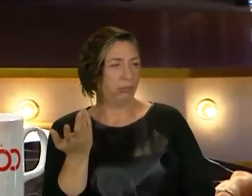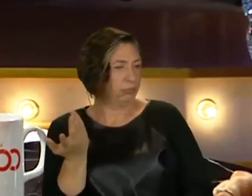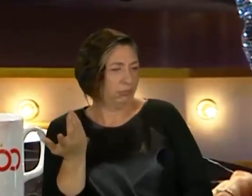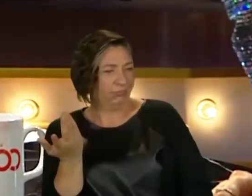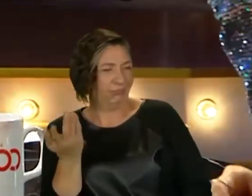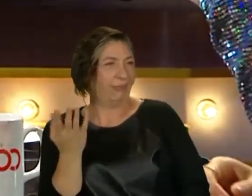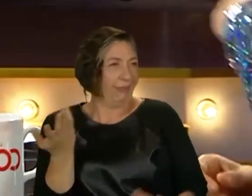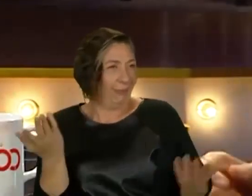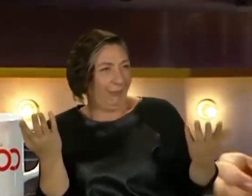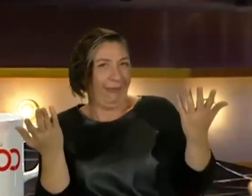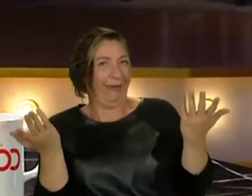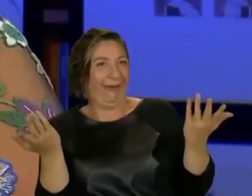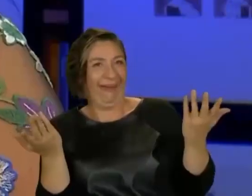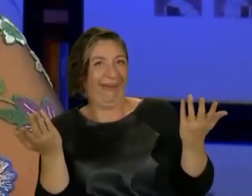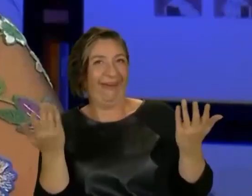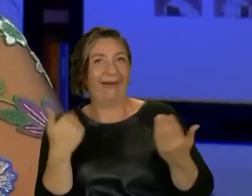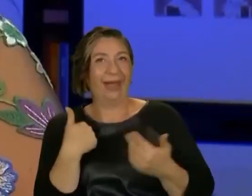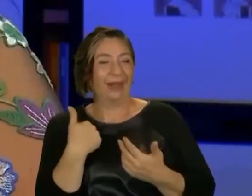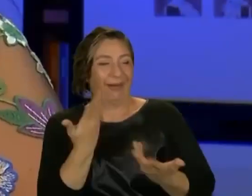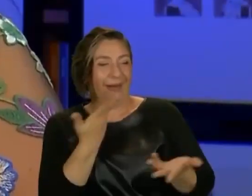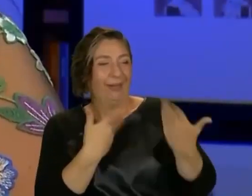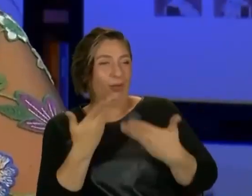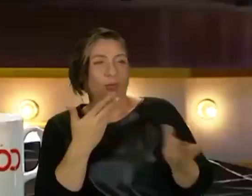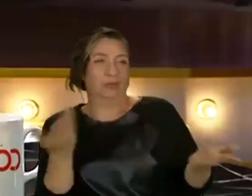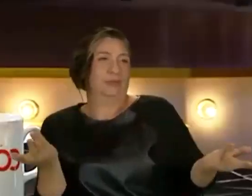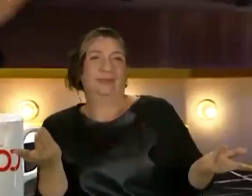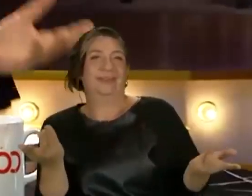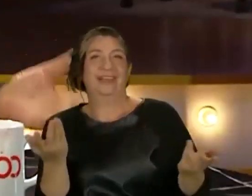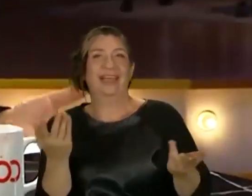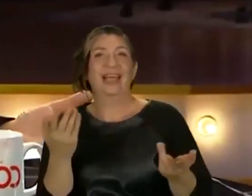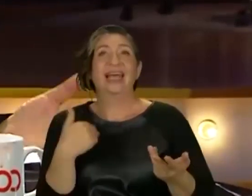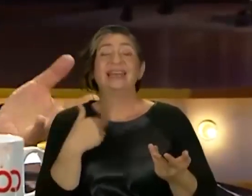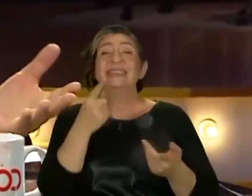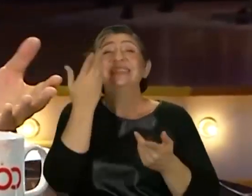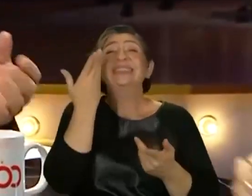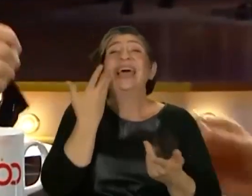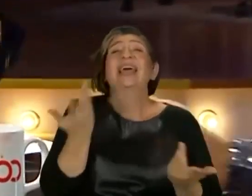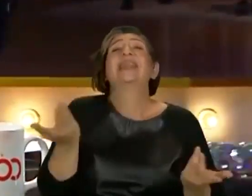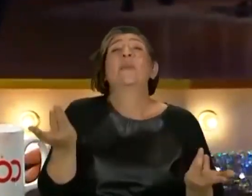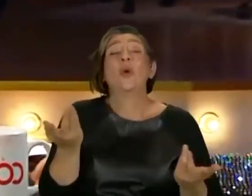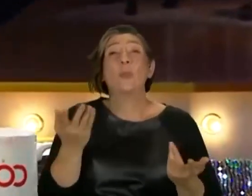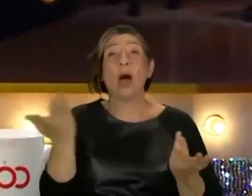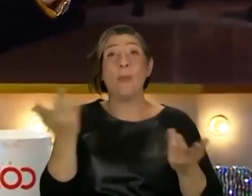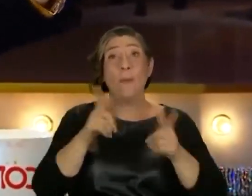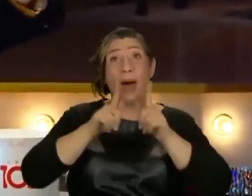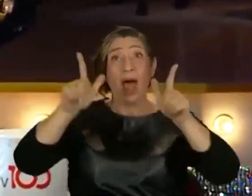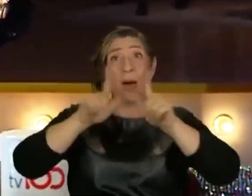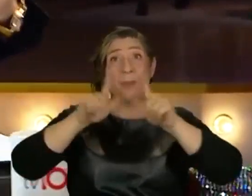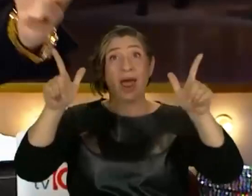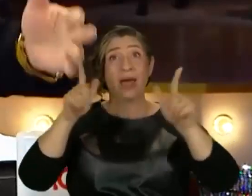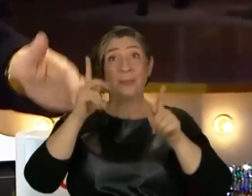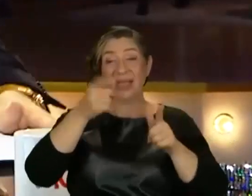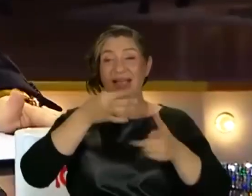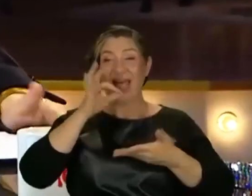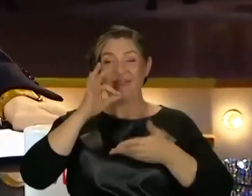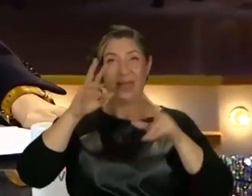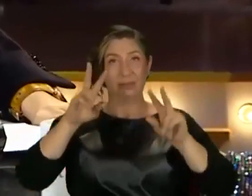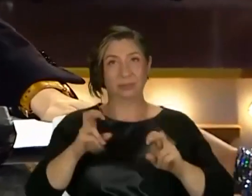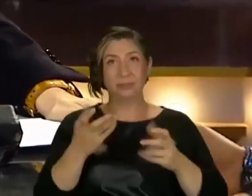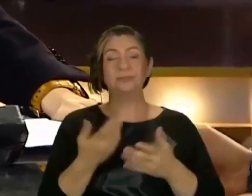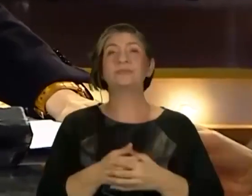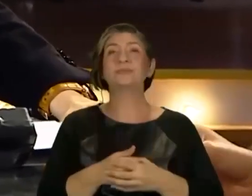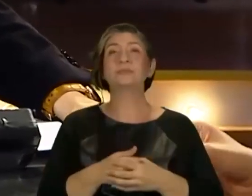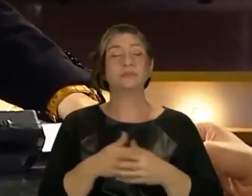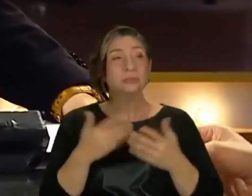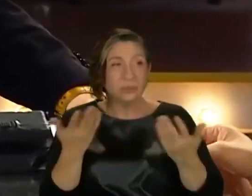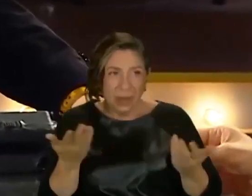lan dedim. Bende ne var yani? Hani bunu bana niye anlatıyorsun? Ay seyredemiyorum seni dedi ama avaz avaz bağırıyor bir kafede.